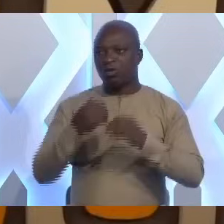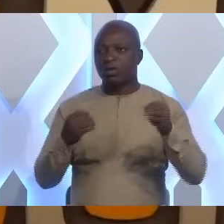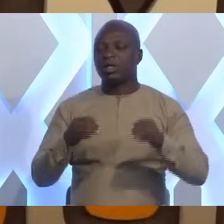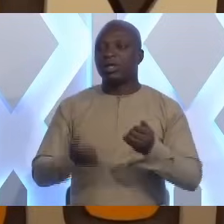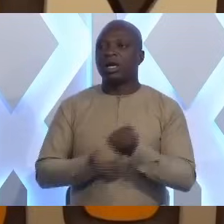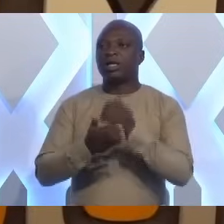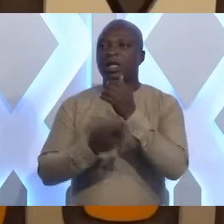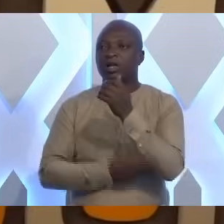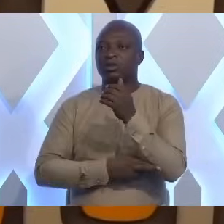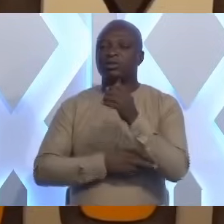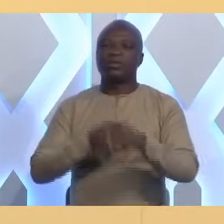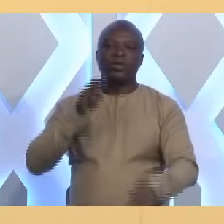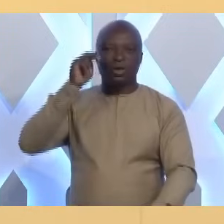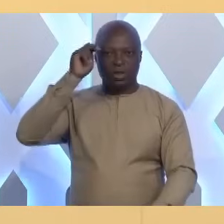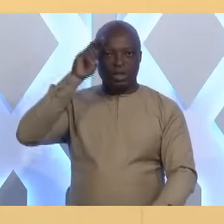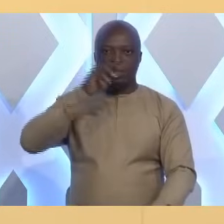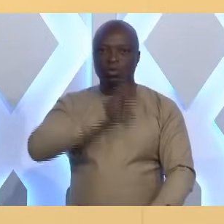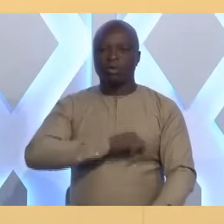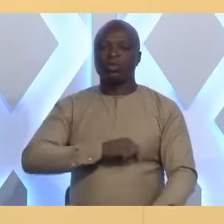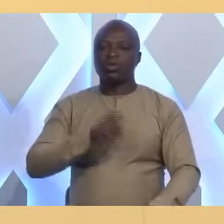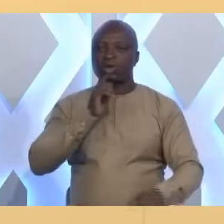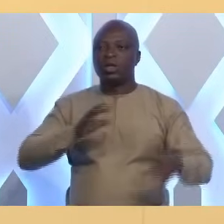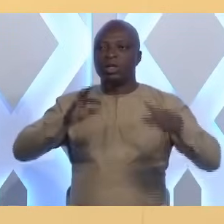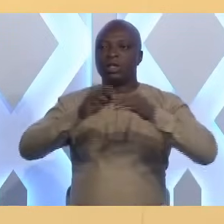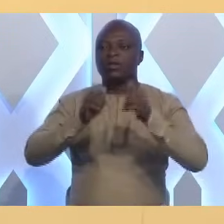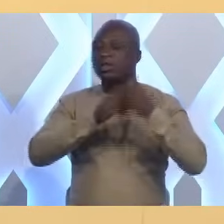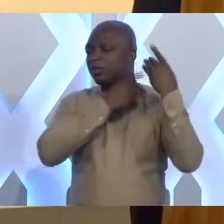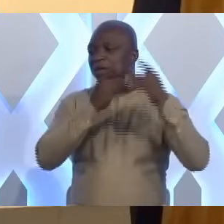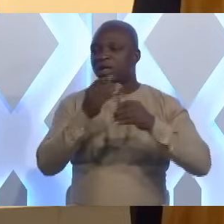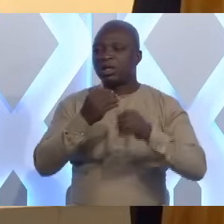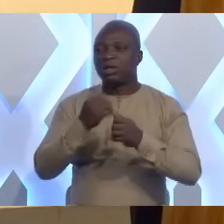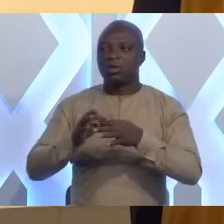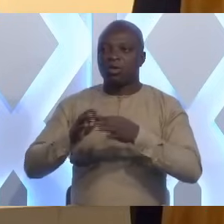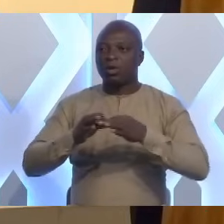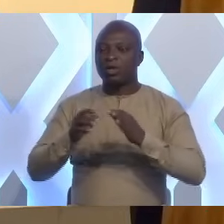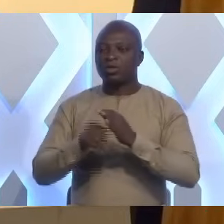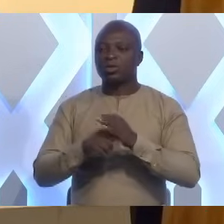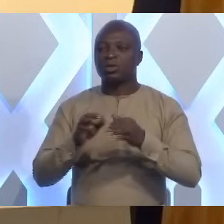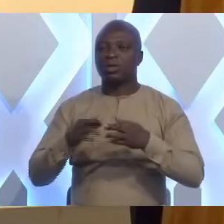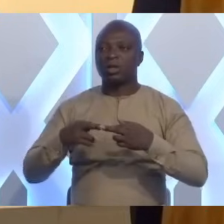Le Niger et le Togo sont liés par des années de coopération bilatérale. De ce fait,